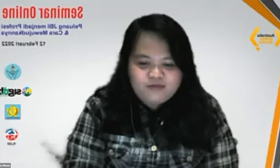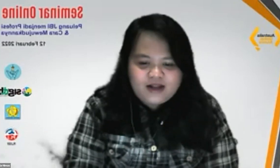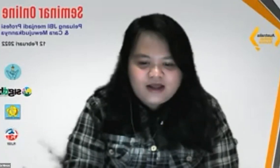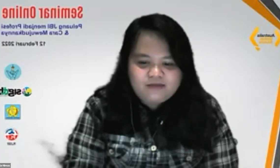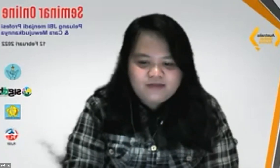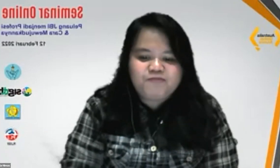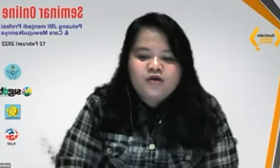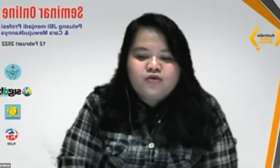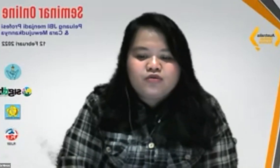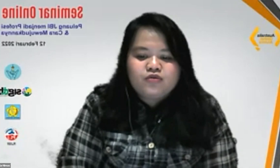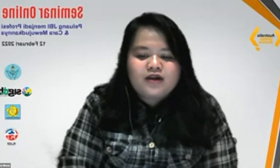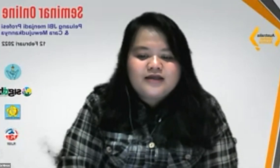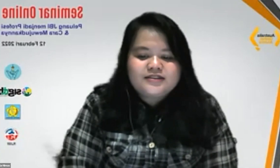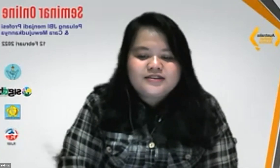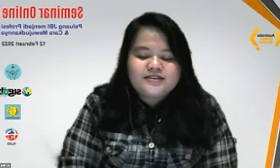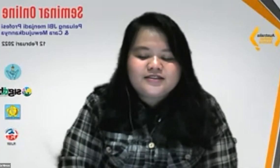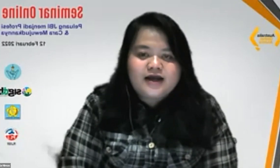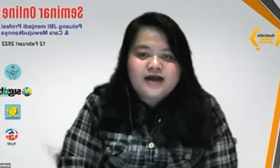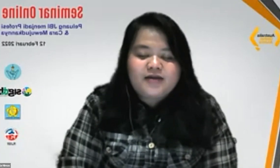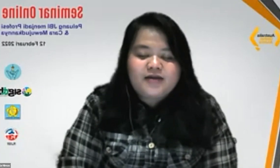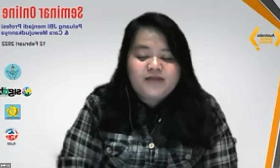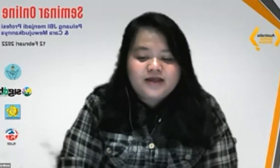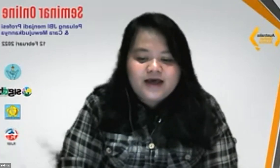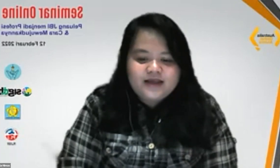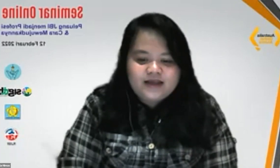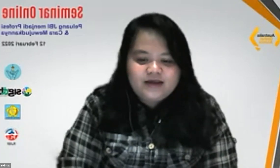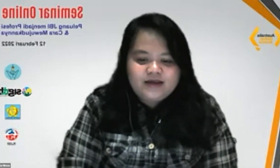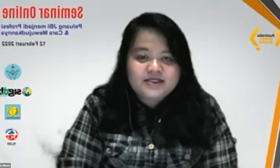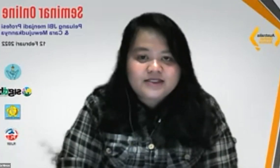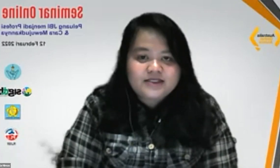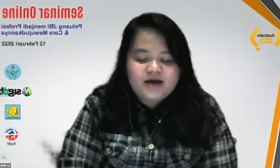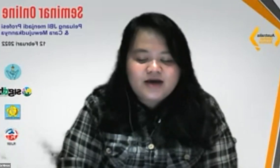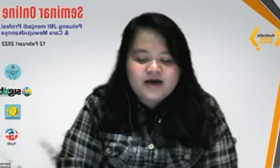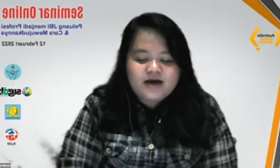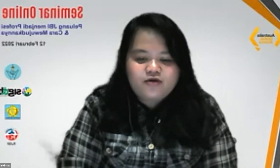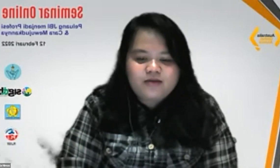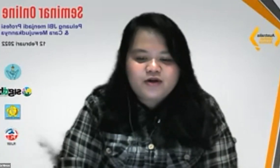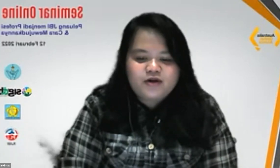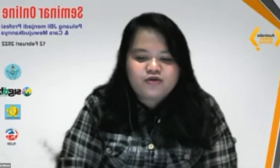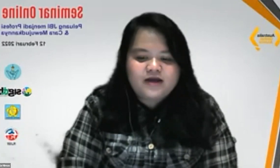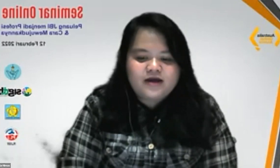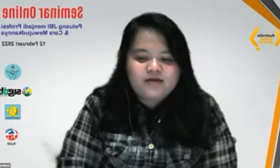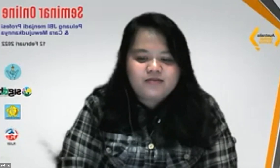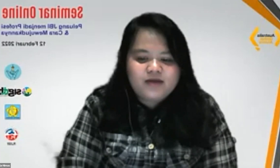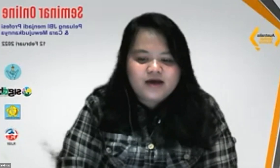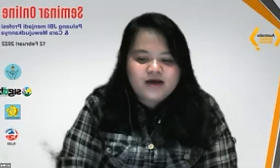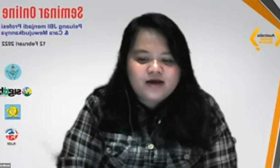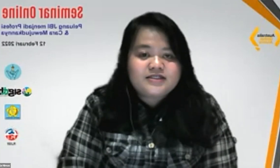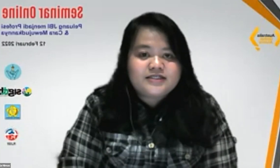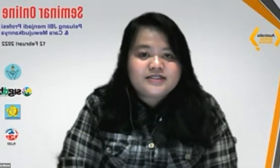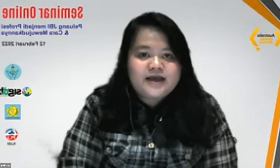untuk kelancaran acara pada pagi hari ini marilah kita bersama-sama berdoa menunjukkan gambar